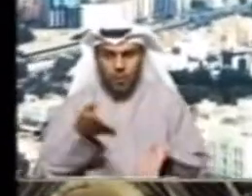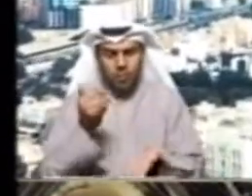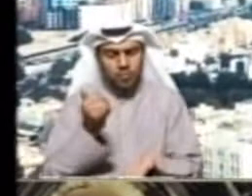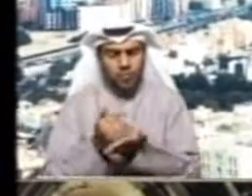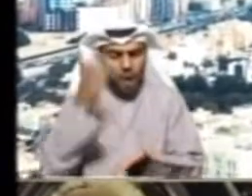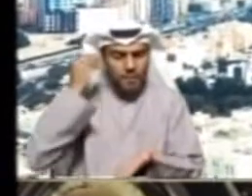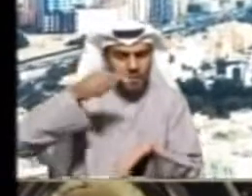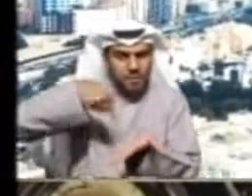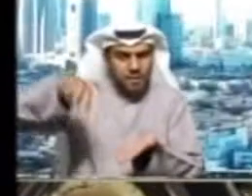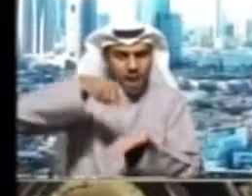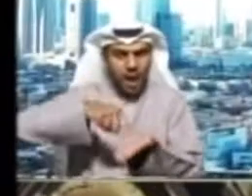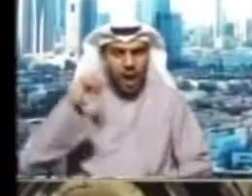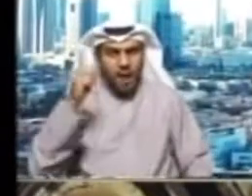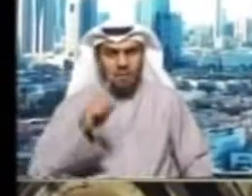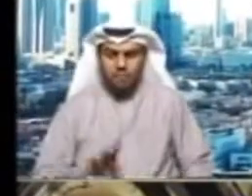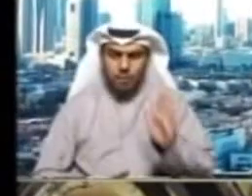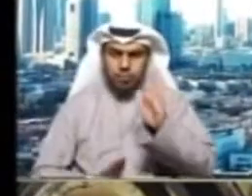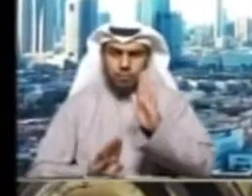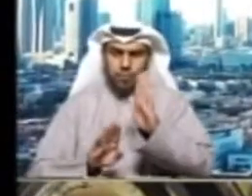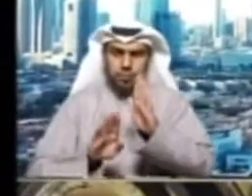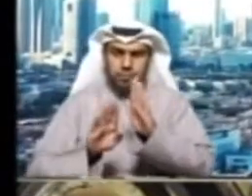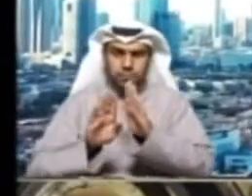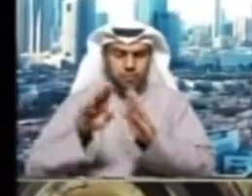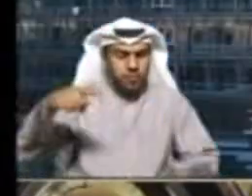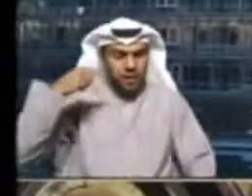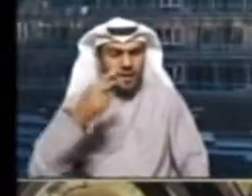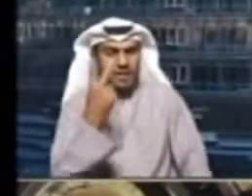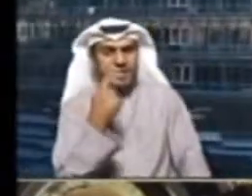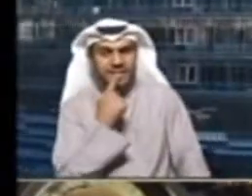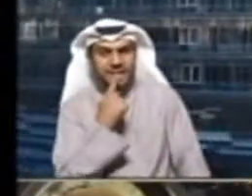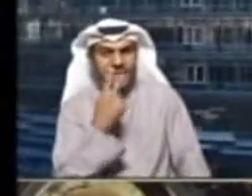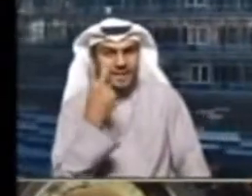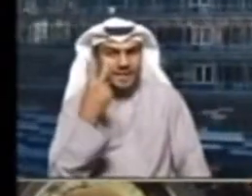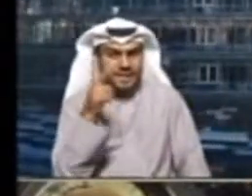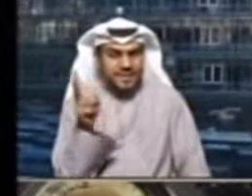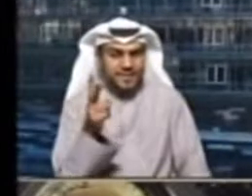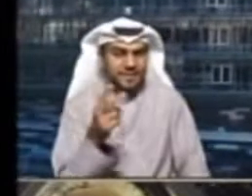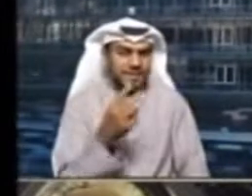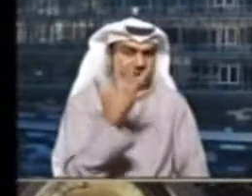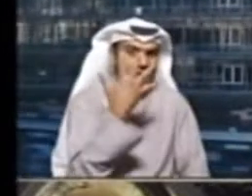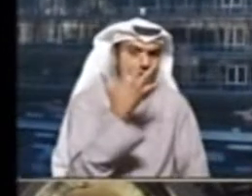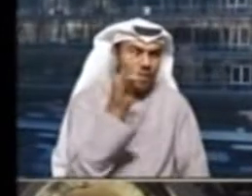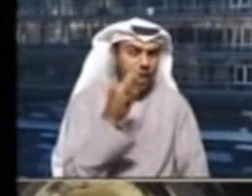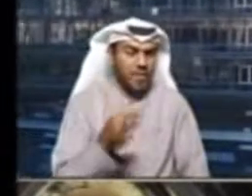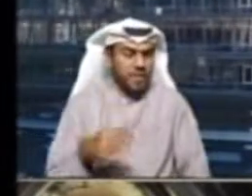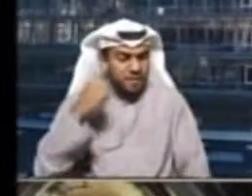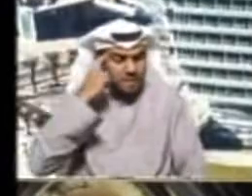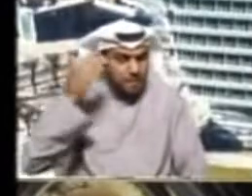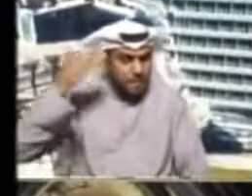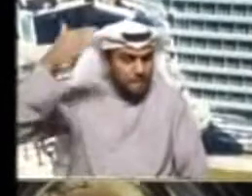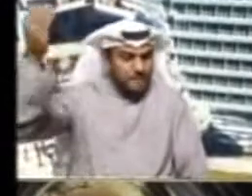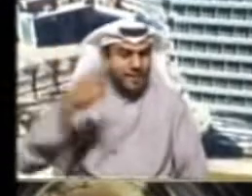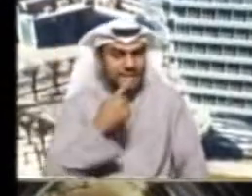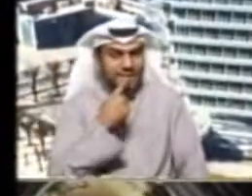الحكومية وعددها 47 مبنى حكومي جديد قابلة للزيادة وفق متطلبات الجهات المستفيدة